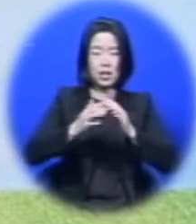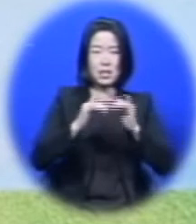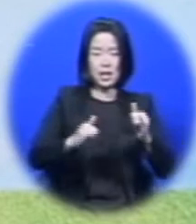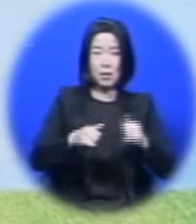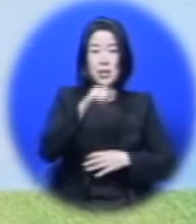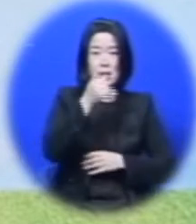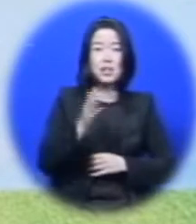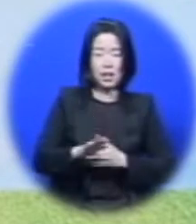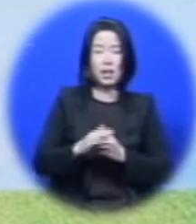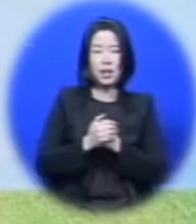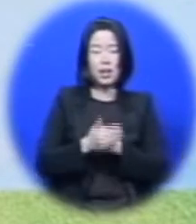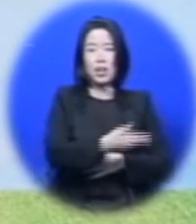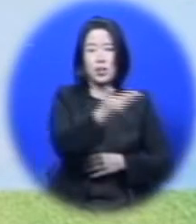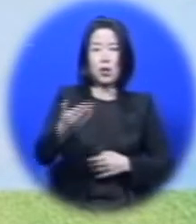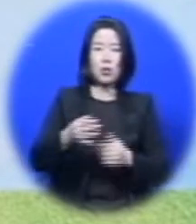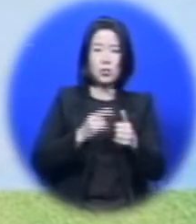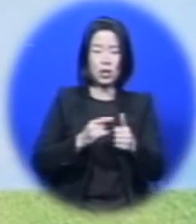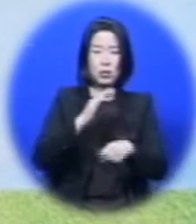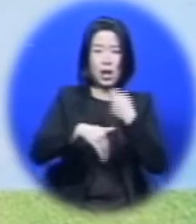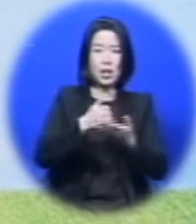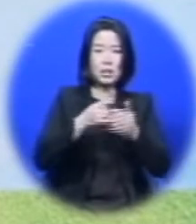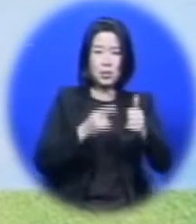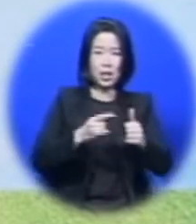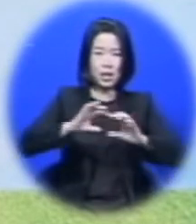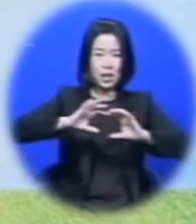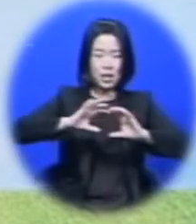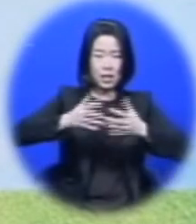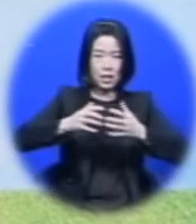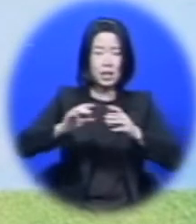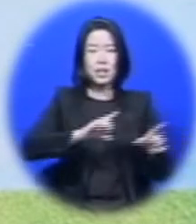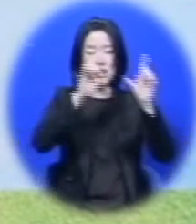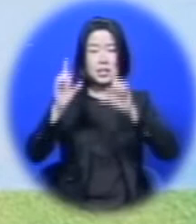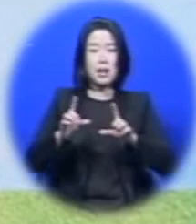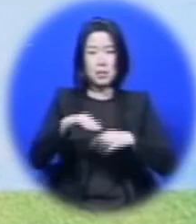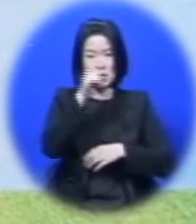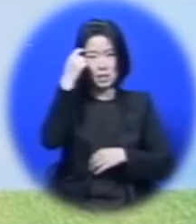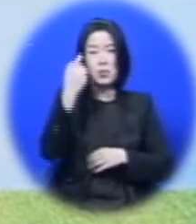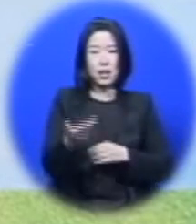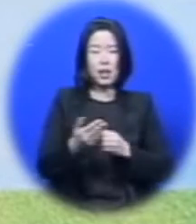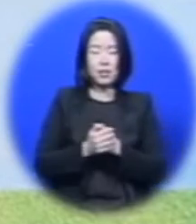사람이신데 여러분들에게도 하나님 나라 사람의 삶이 있으십니까?